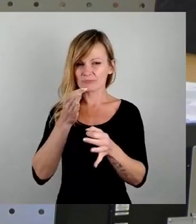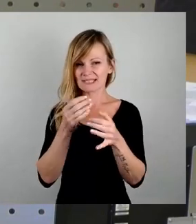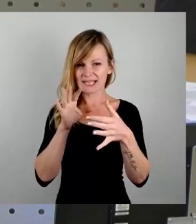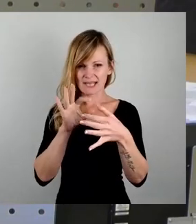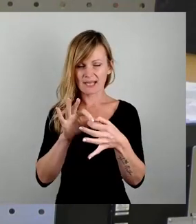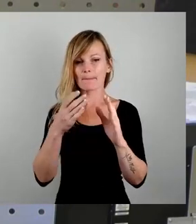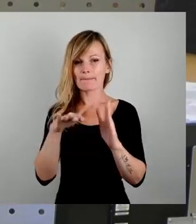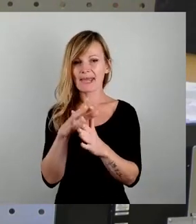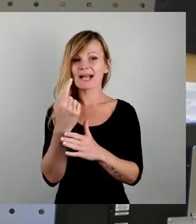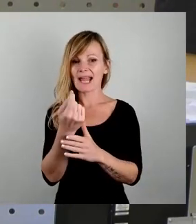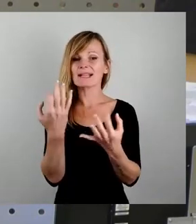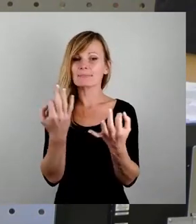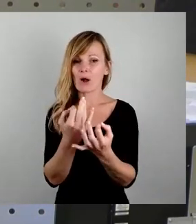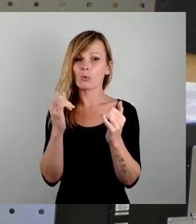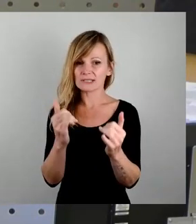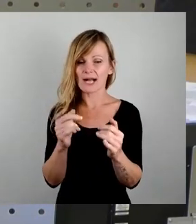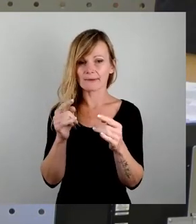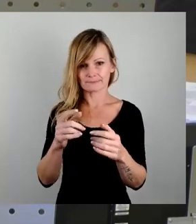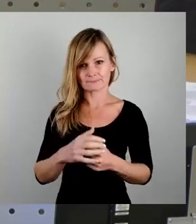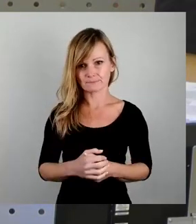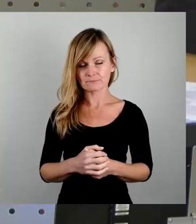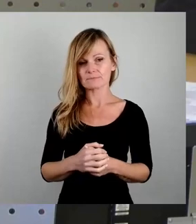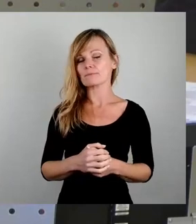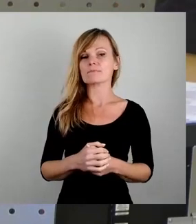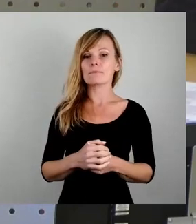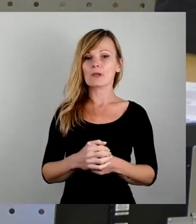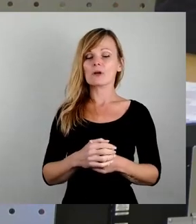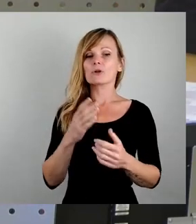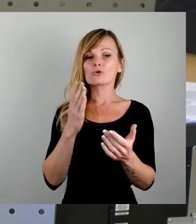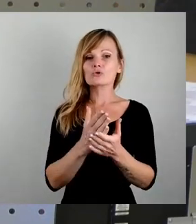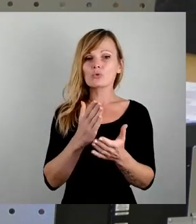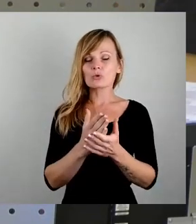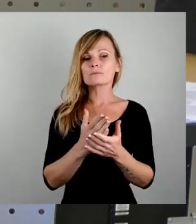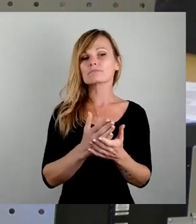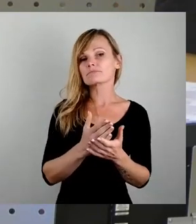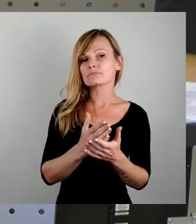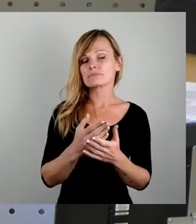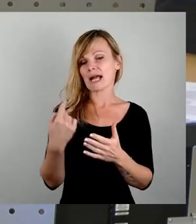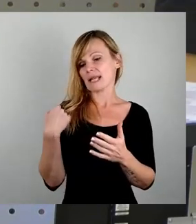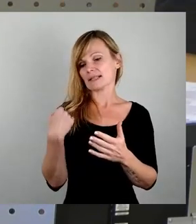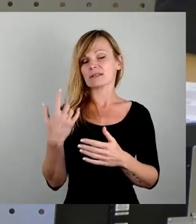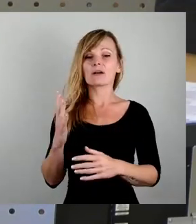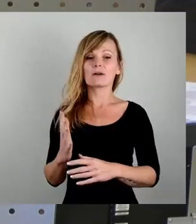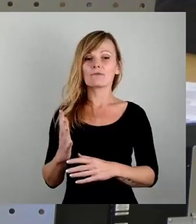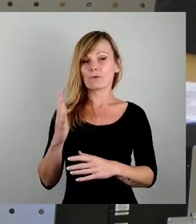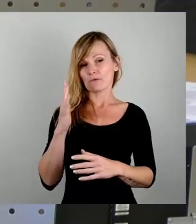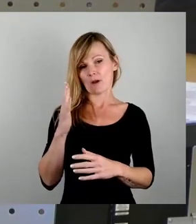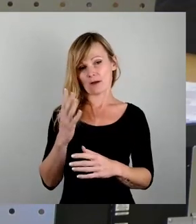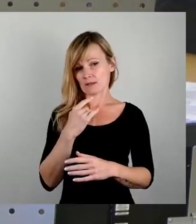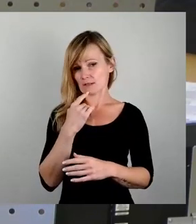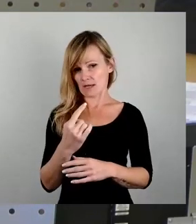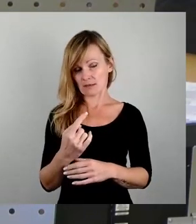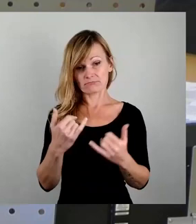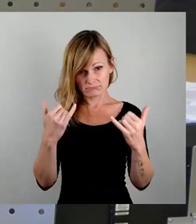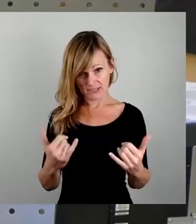Geld braucht. Das haben wir schon in den letzten 5 Jahren immer wieder gesagt, das sagen wir jetzt, das werden wir